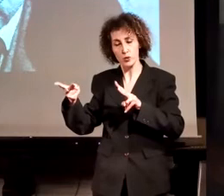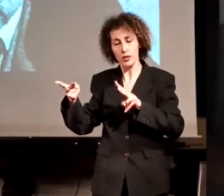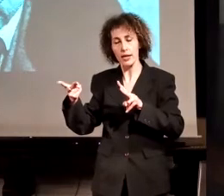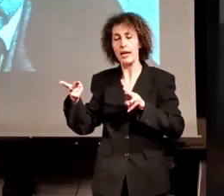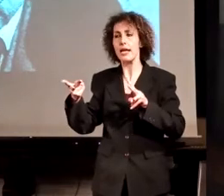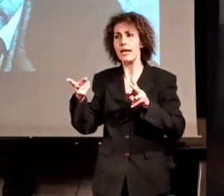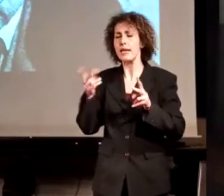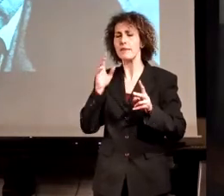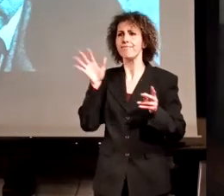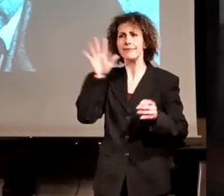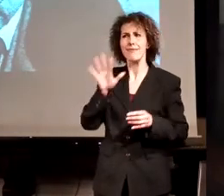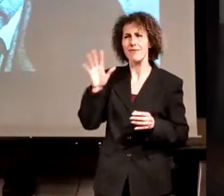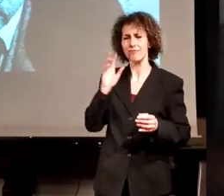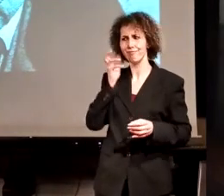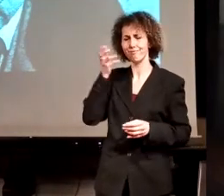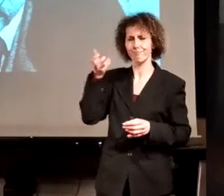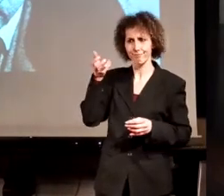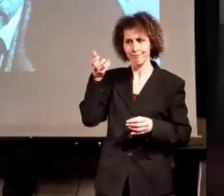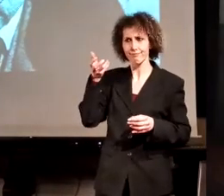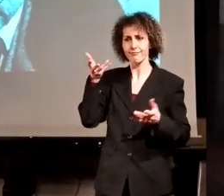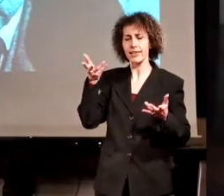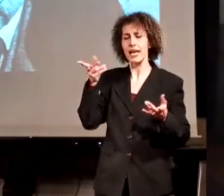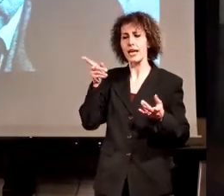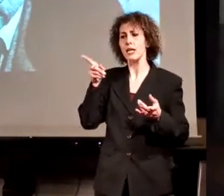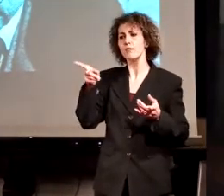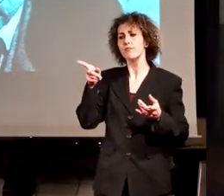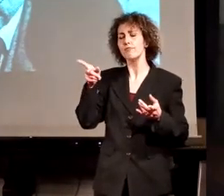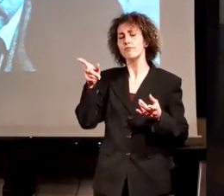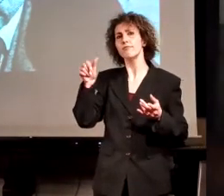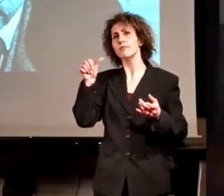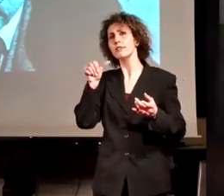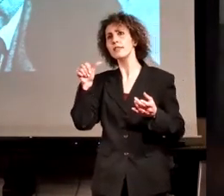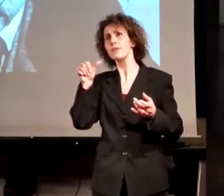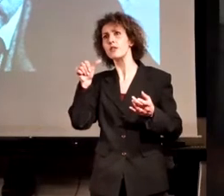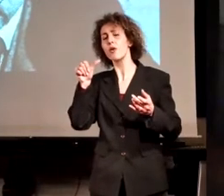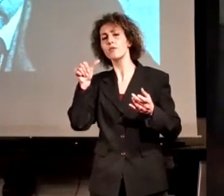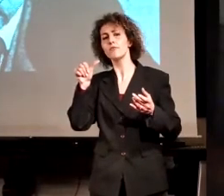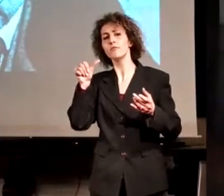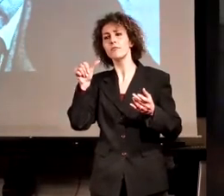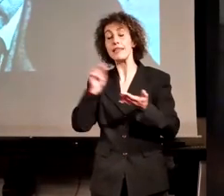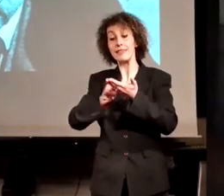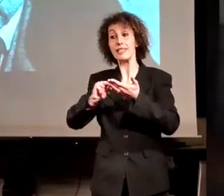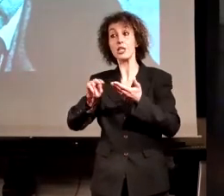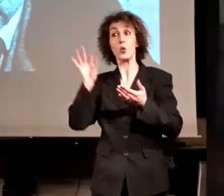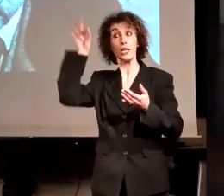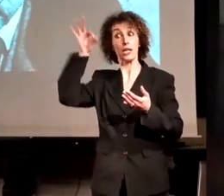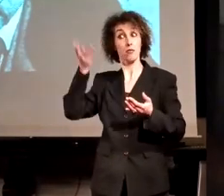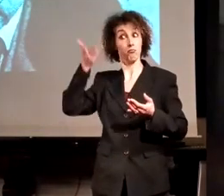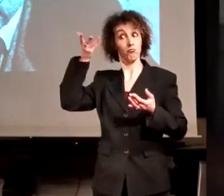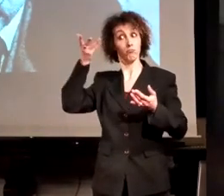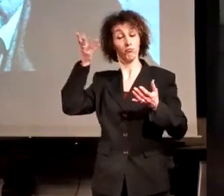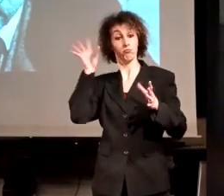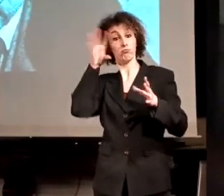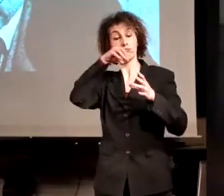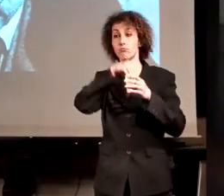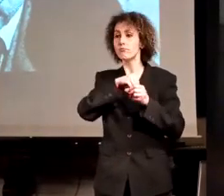bizzarro a noi non è considerato nel grande flusso dei grandi scrittori si ma questo